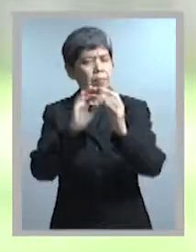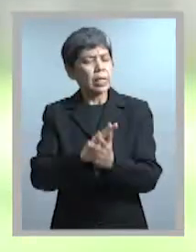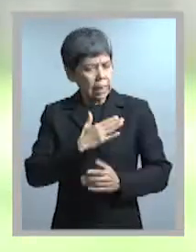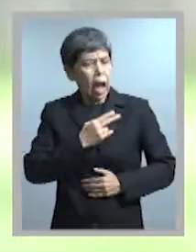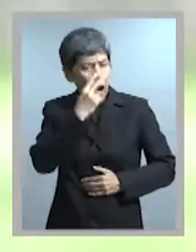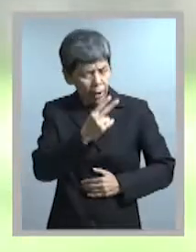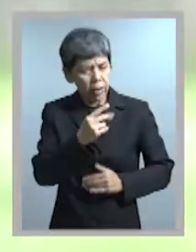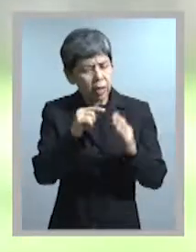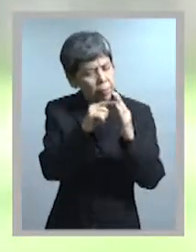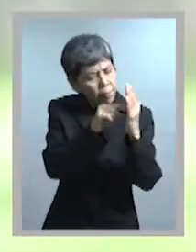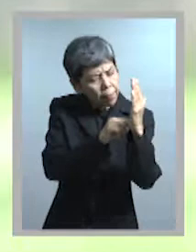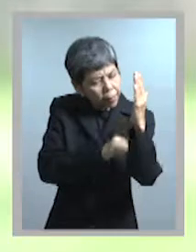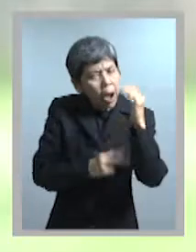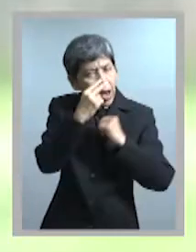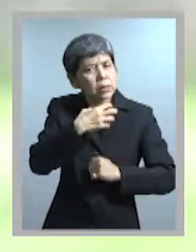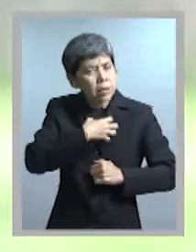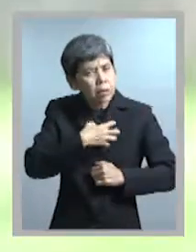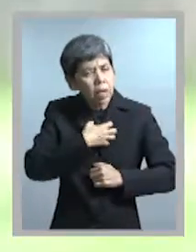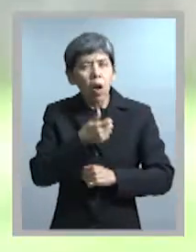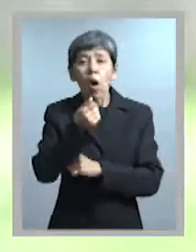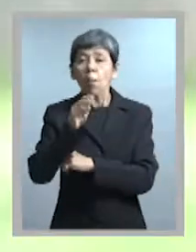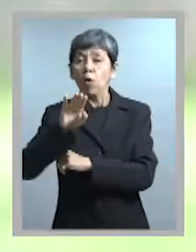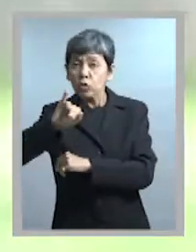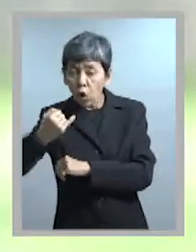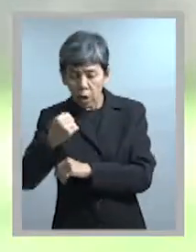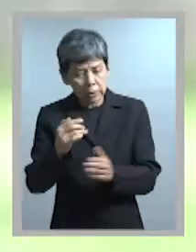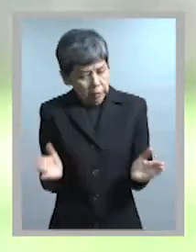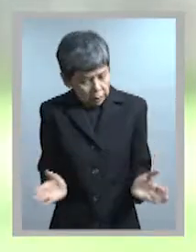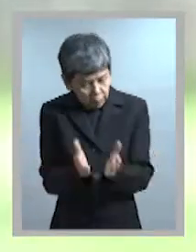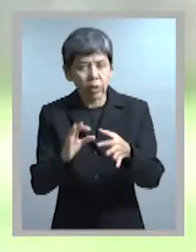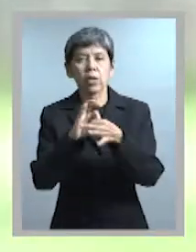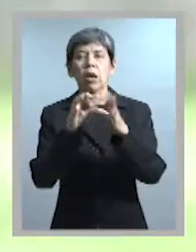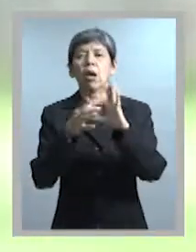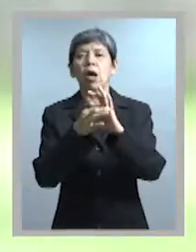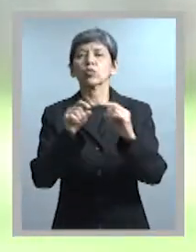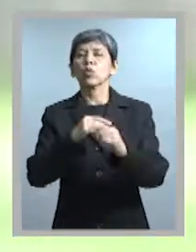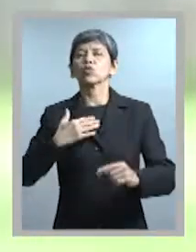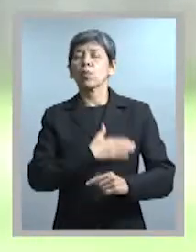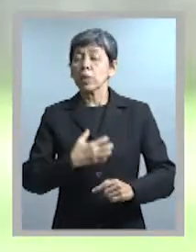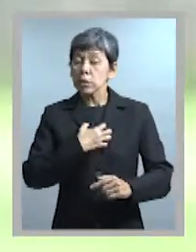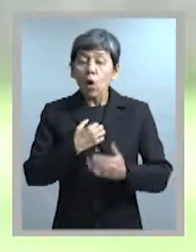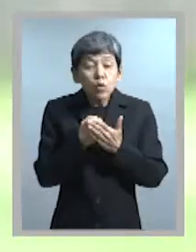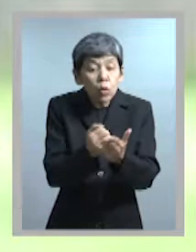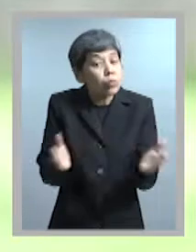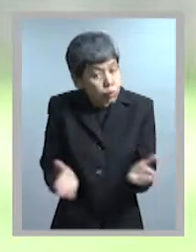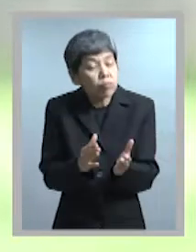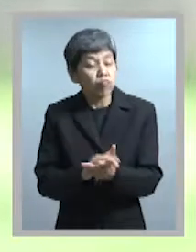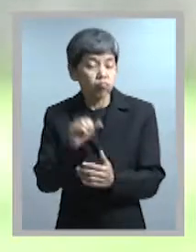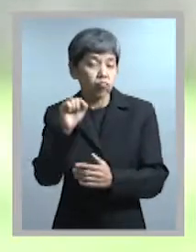และนี่เราก็อยากเห็นเมืองต่างๆนะครับแล้วก็อบจ.เนี่ยหันมาสนับสนุนกีฬาเพื่อสุขภาพ ก็คืออาจารย์อยากให้ช่ว